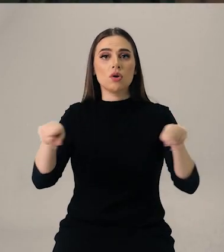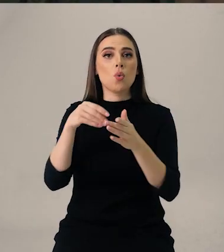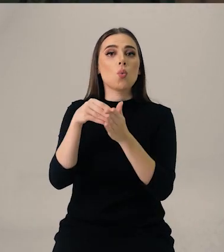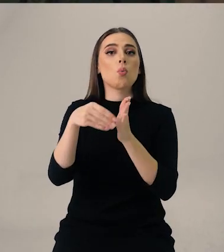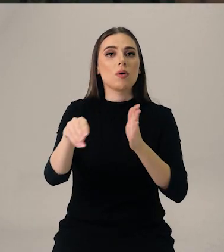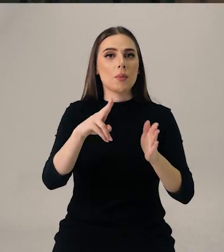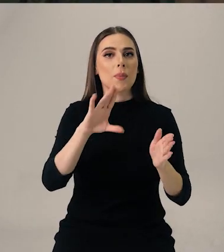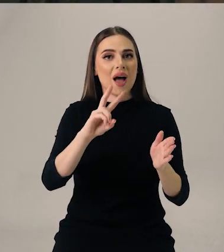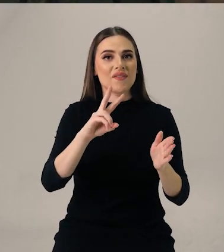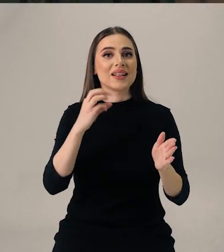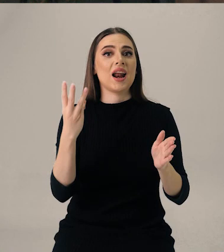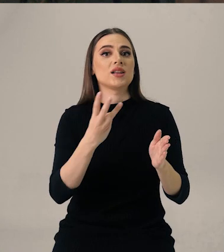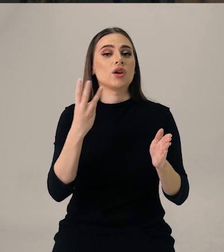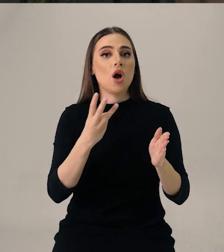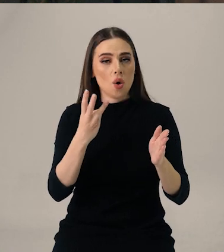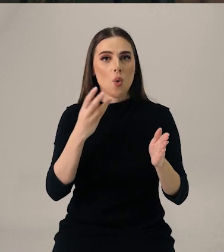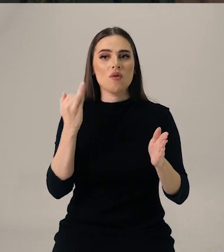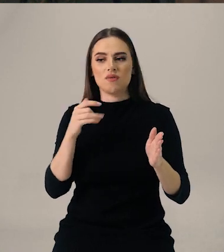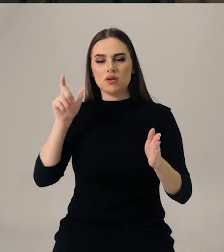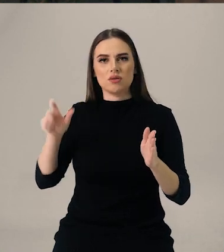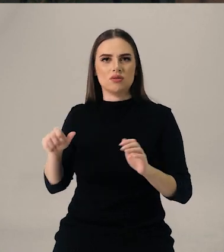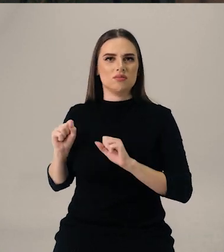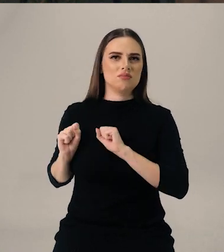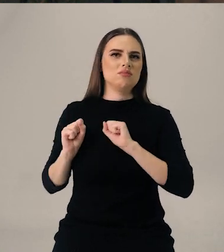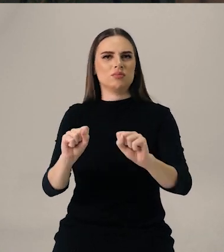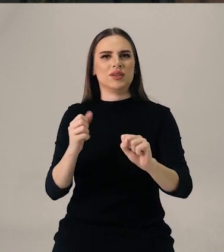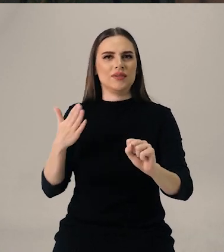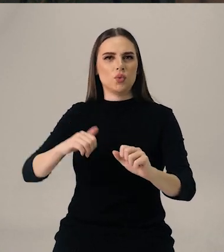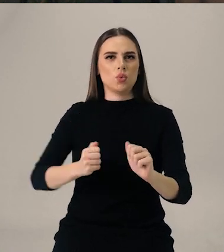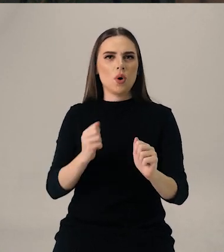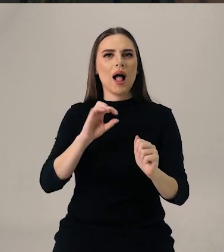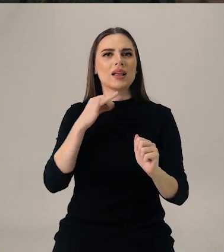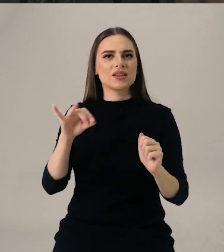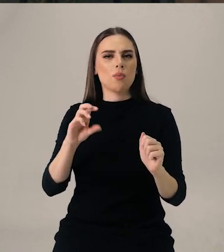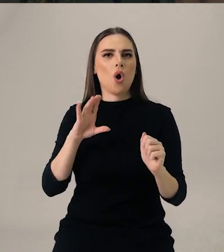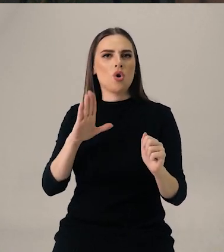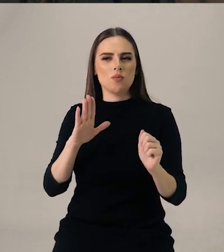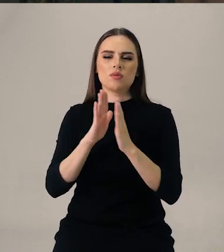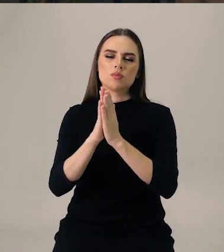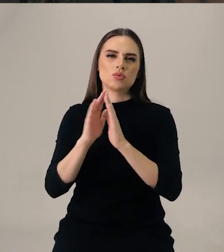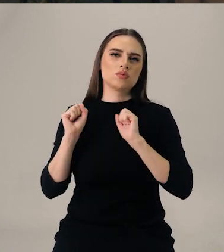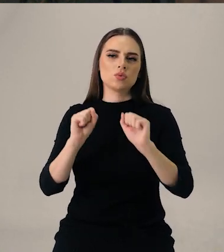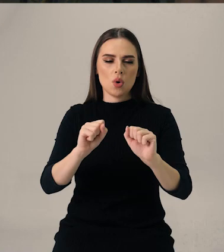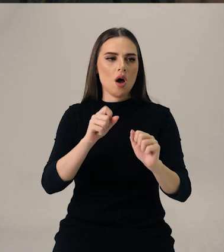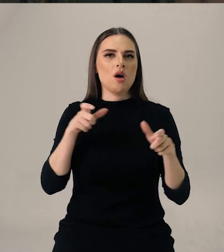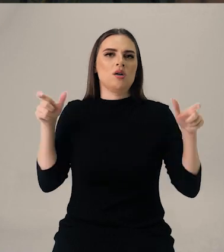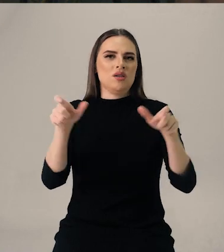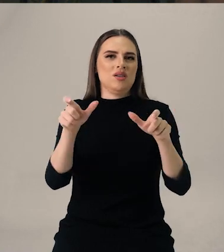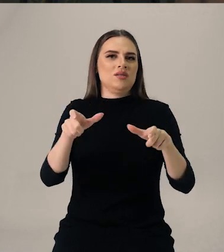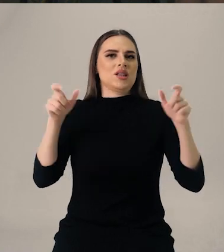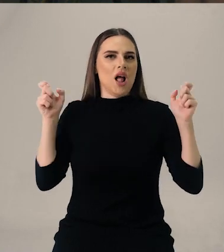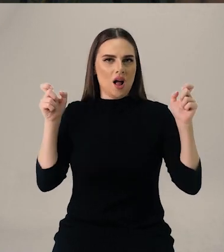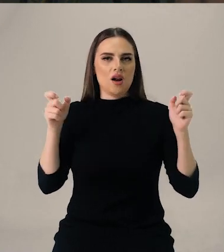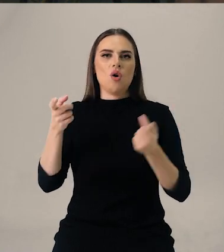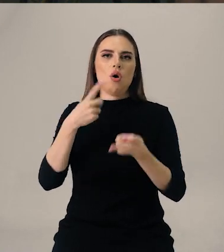Третьяков, а затем за Репина вступился коллега, близкий к правительству художник Алексей Боголюбов. В итоге ограничения сняли, и Иван Грозный занял